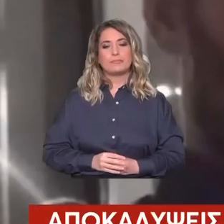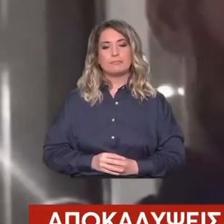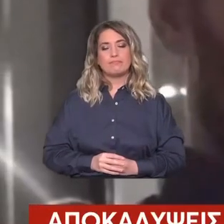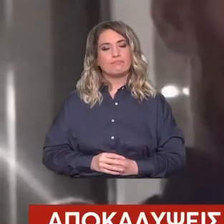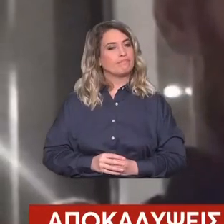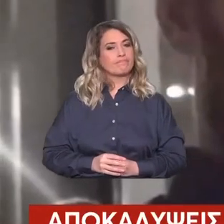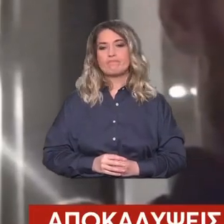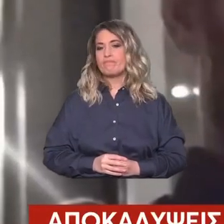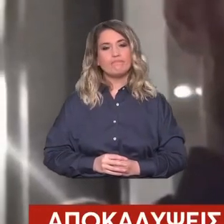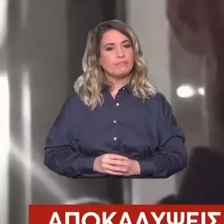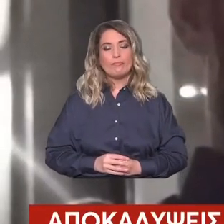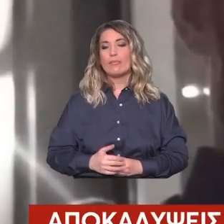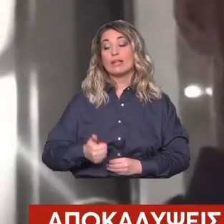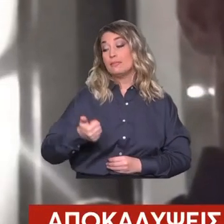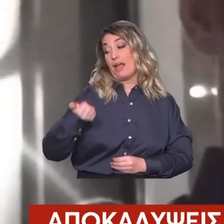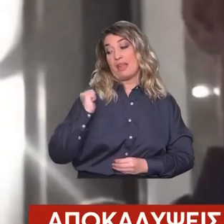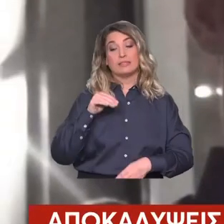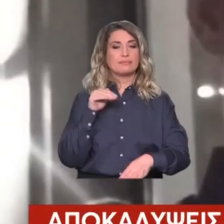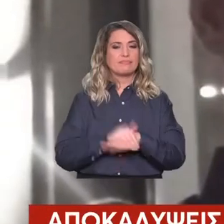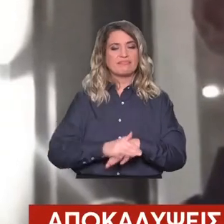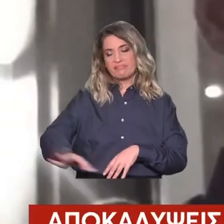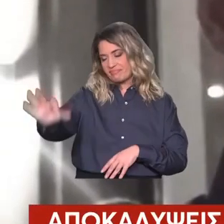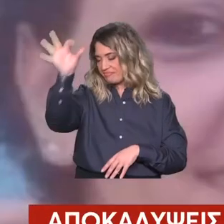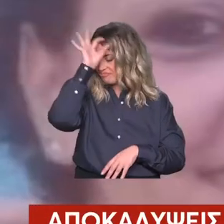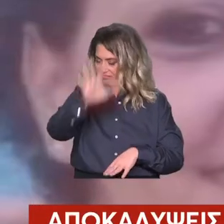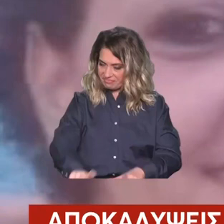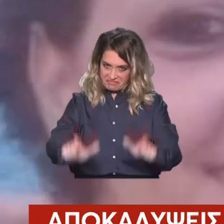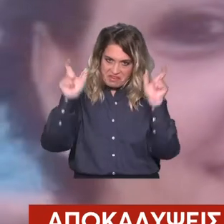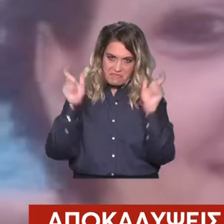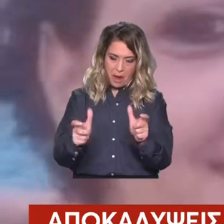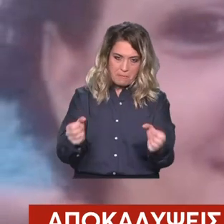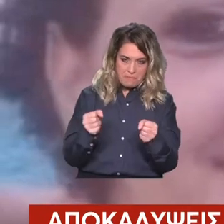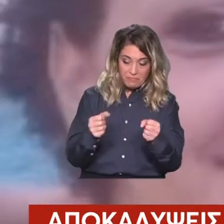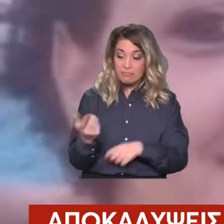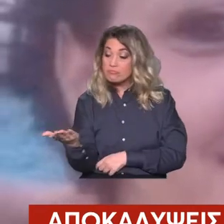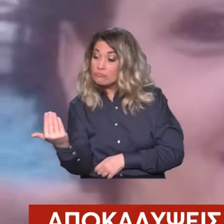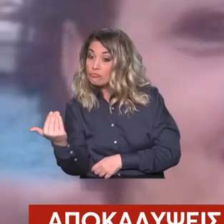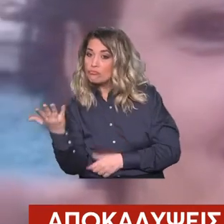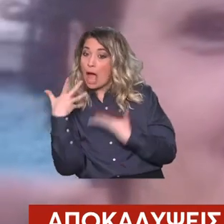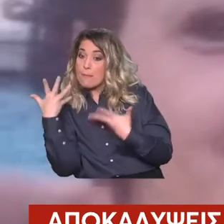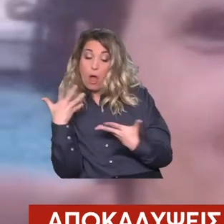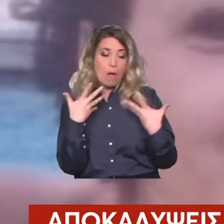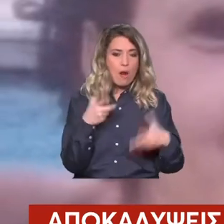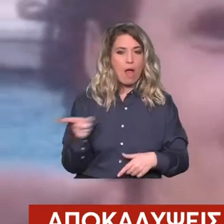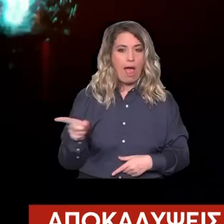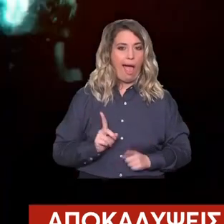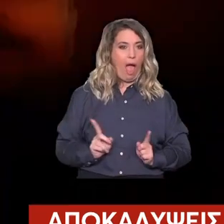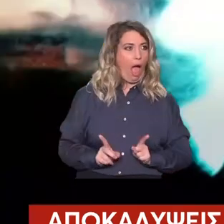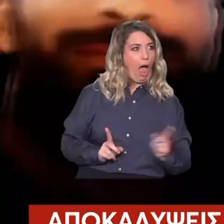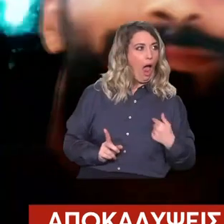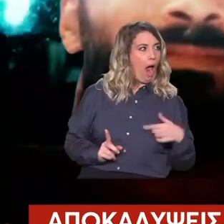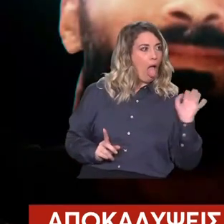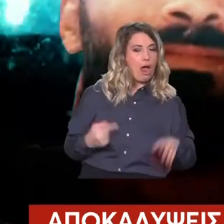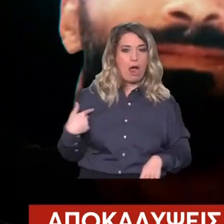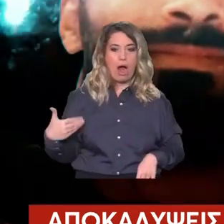Από χθες το βράδυ, οι δύο φίλοι και σύμφωνα με την αστυνομία συνεργοί στο έγκλημα προσπαθούν να μεταθέσουν την ευθύνη για τη δολοφονία ο ένας τον άλλον. Δεν έχω